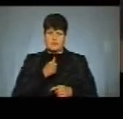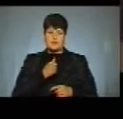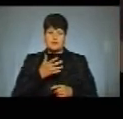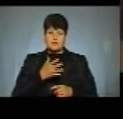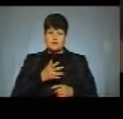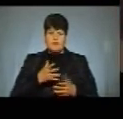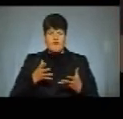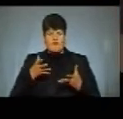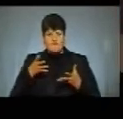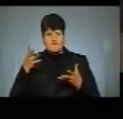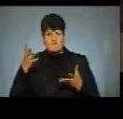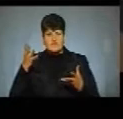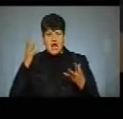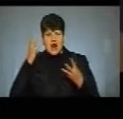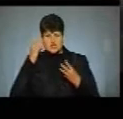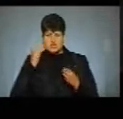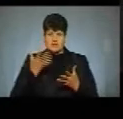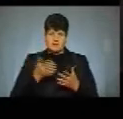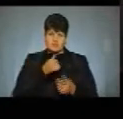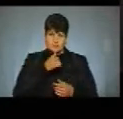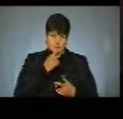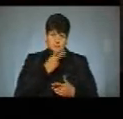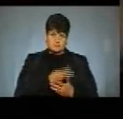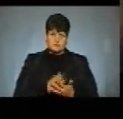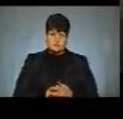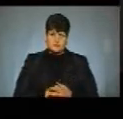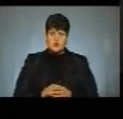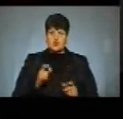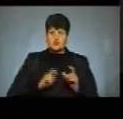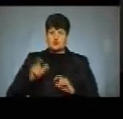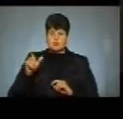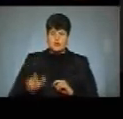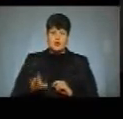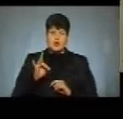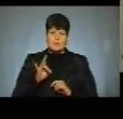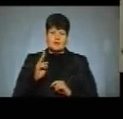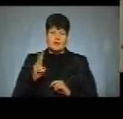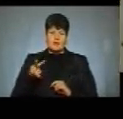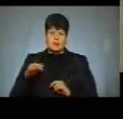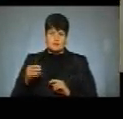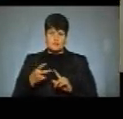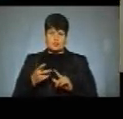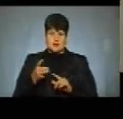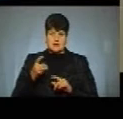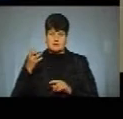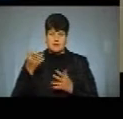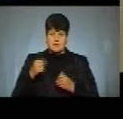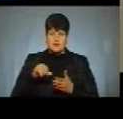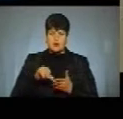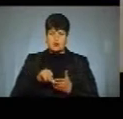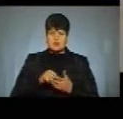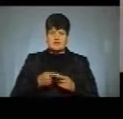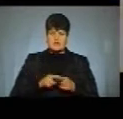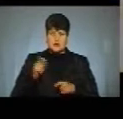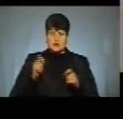діляться враженнями і, як бачите, ажіотаж. Студент Роман Климів вдруге бере участь у цій конференції. Хлопець